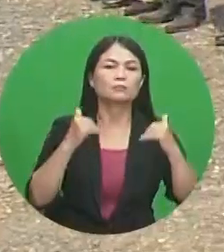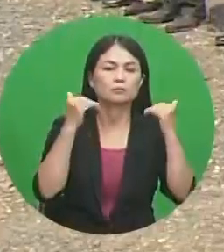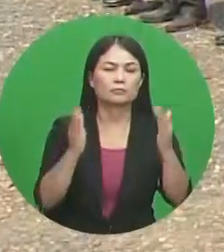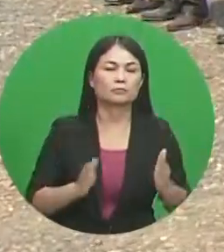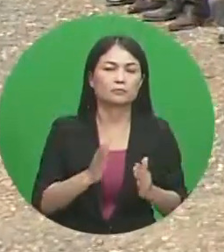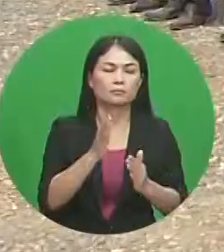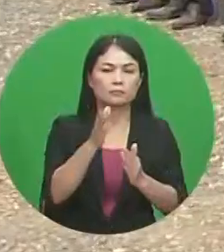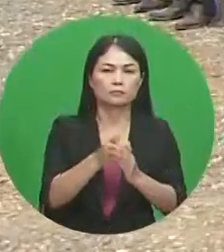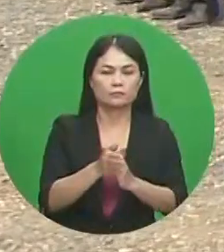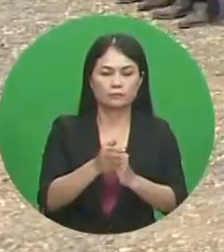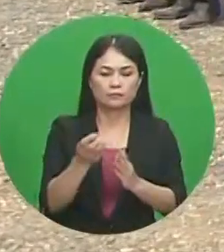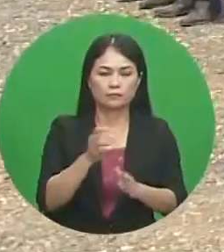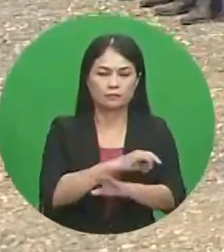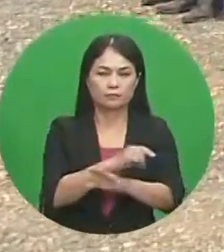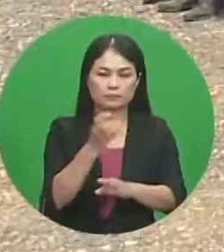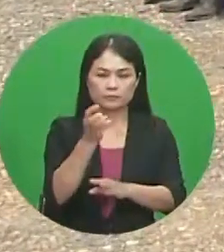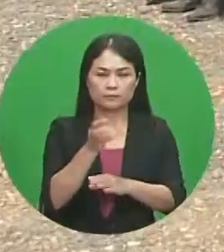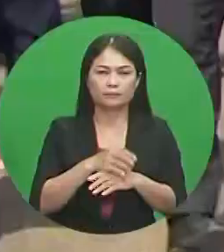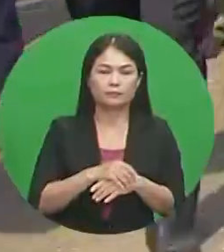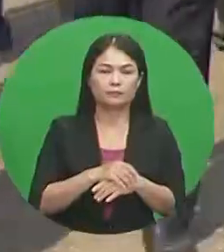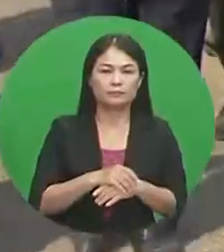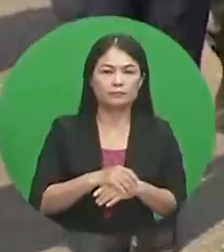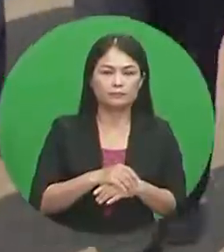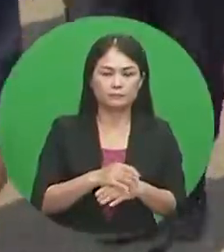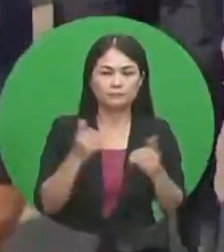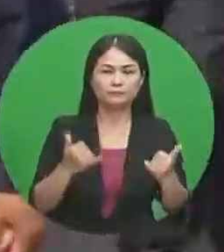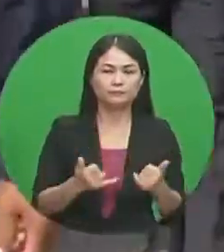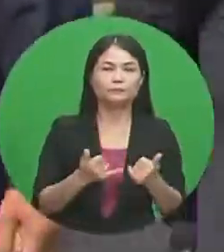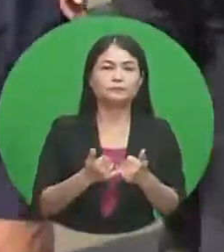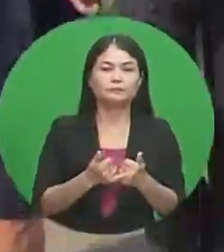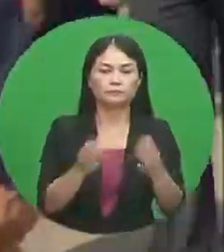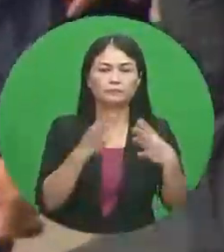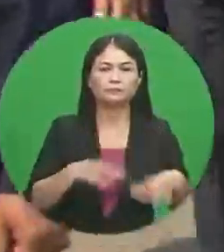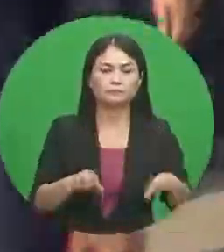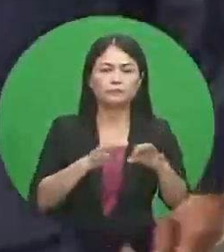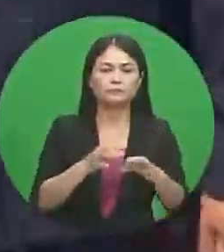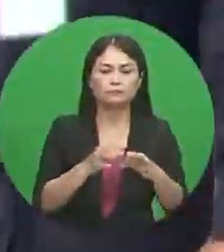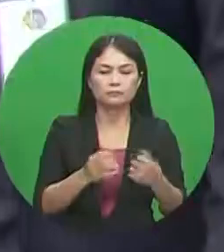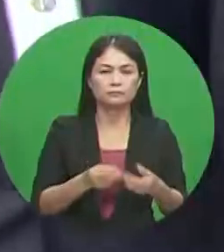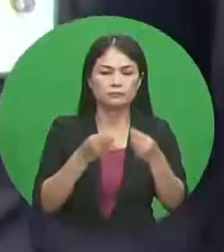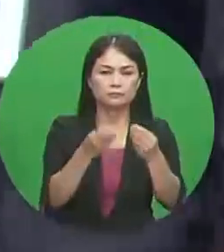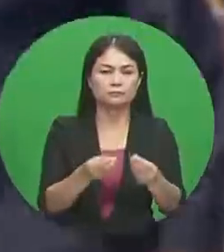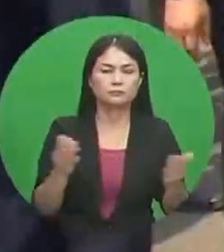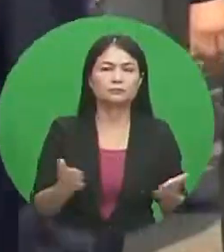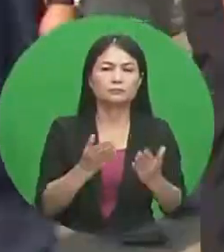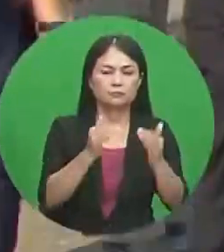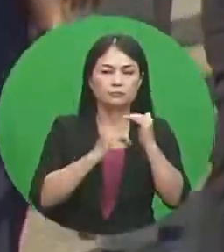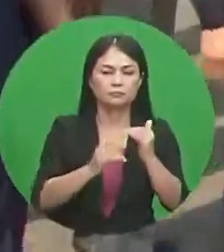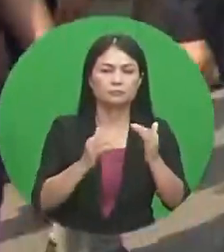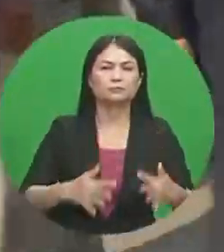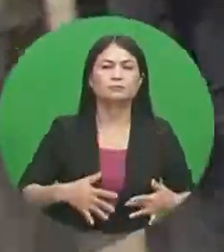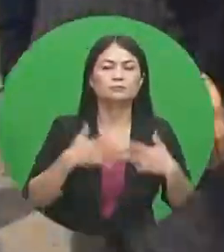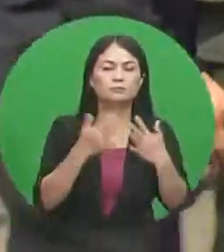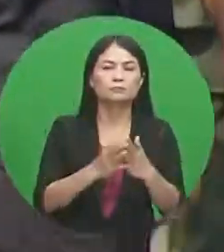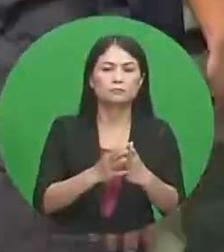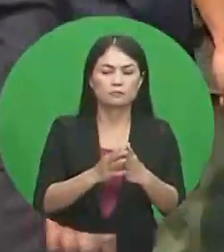ហ័សនិងចំណាយពេលតិចទាំងនេះជាកត្តាយ៉ាងសំខាន់ចូលរួមចំណាយលើកម្ពស់កម្រិតជីវភាព